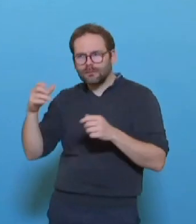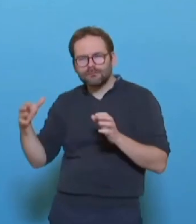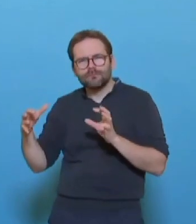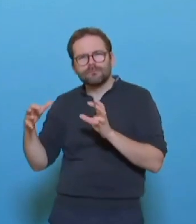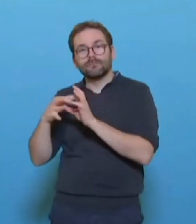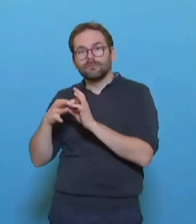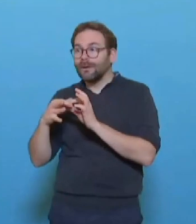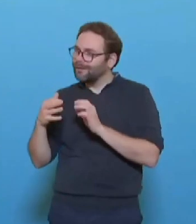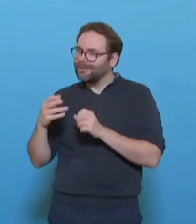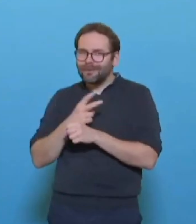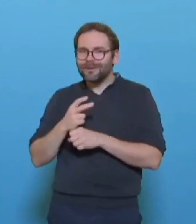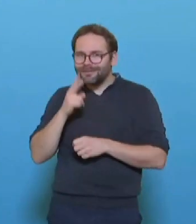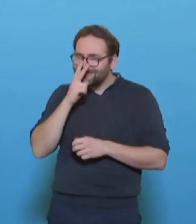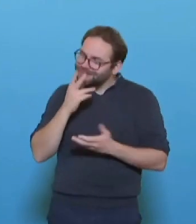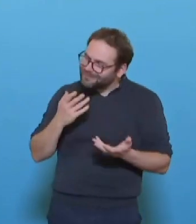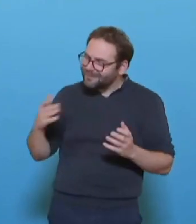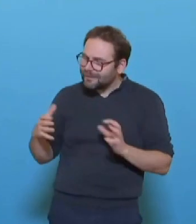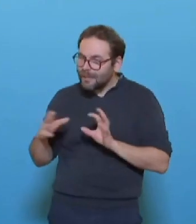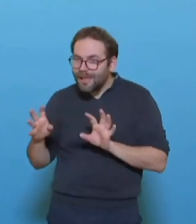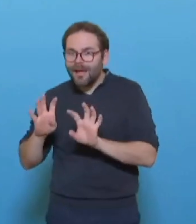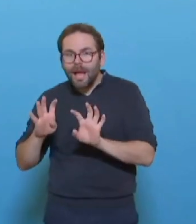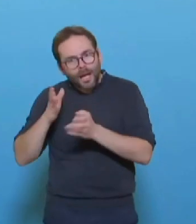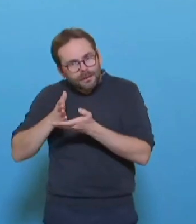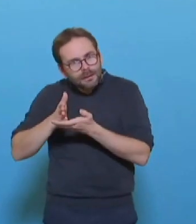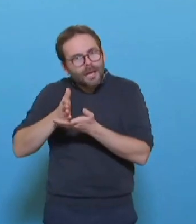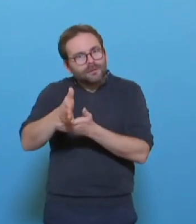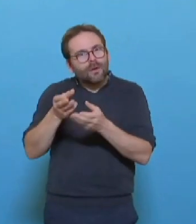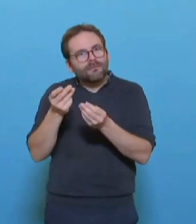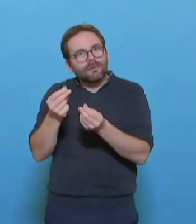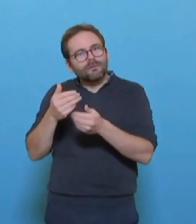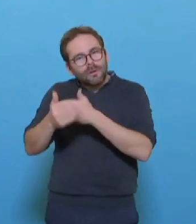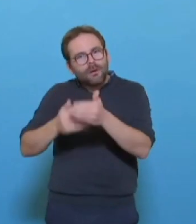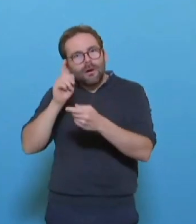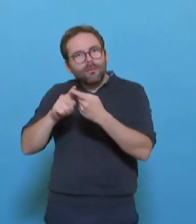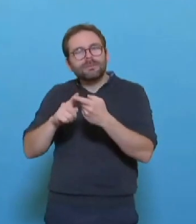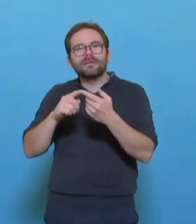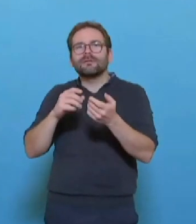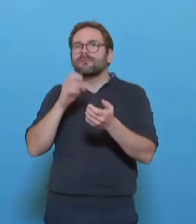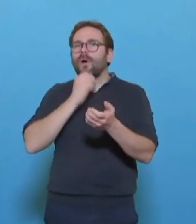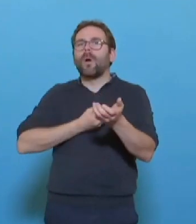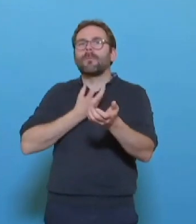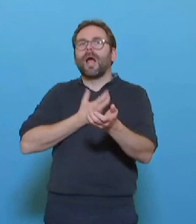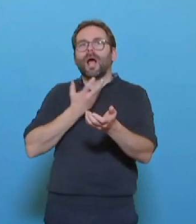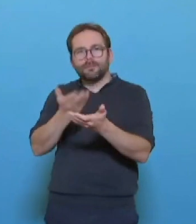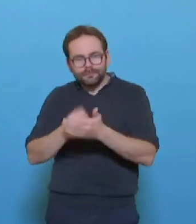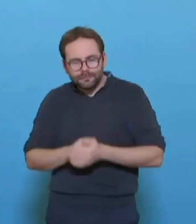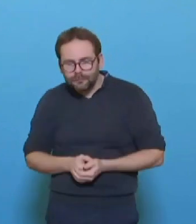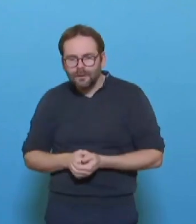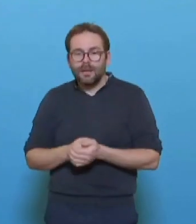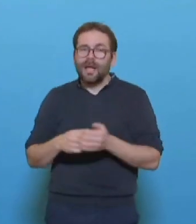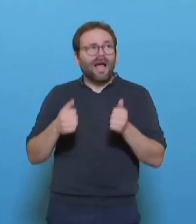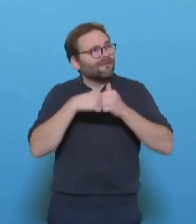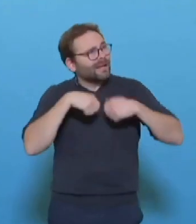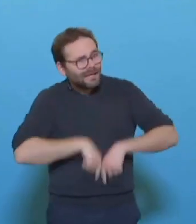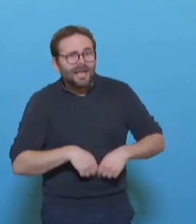période étonnamment, eh bien, nous avions retrouvé une trajectoire financière pour notre opéra, avec mieux produire, mieux diffuser, avec le concours de l'État,